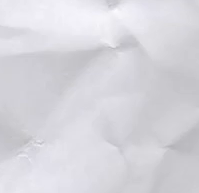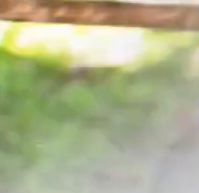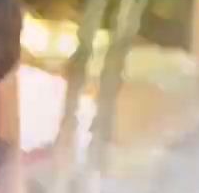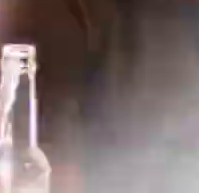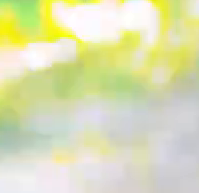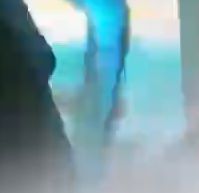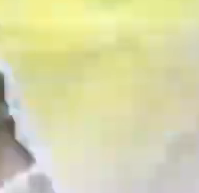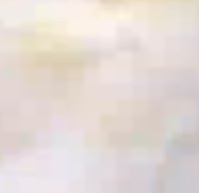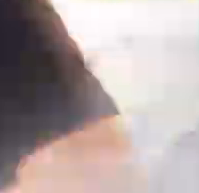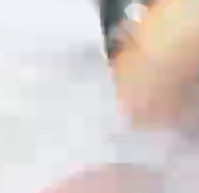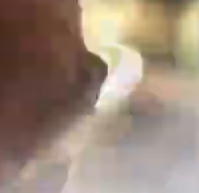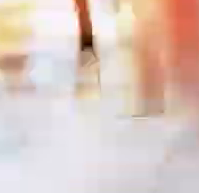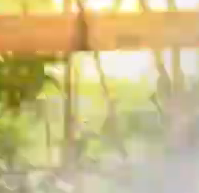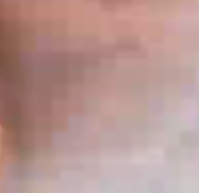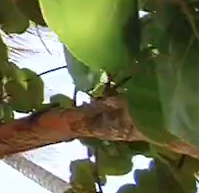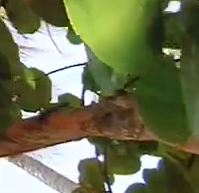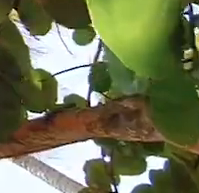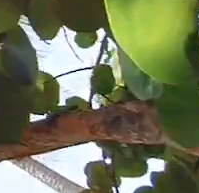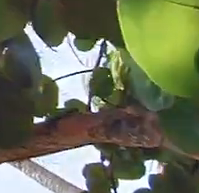Nous, Guadeloupéens, toutes beaux.